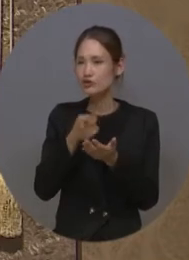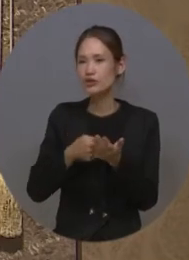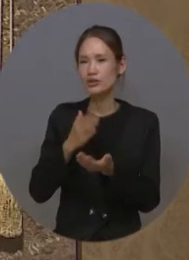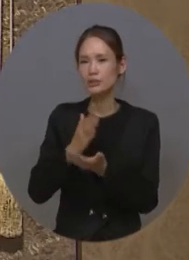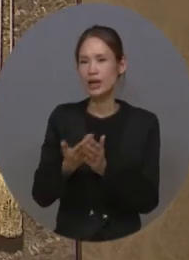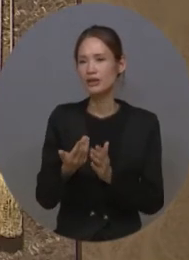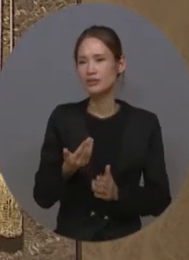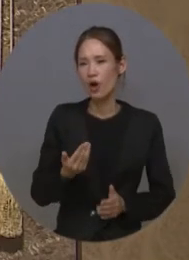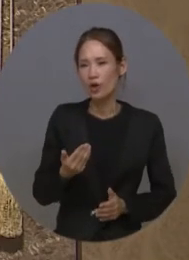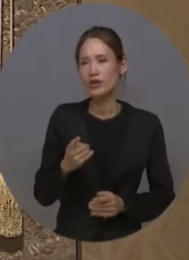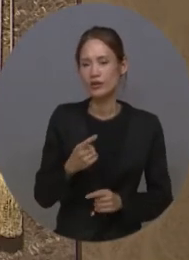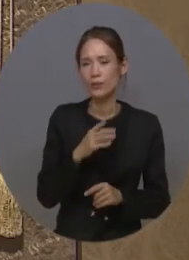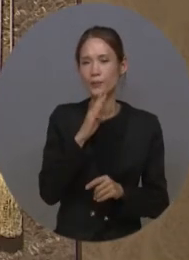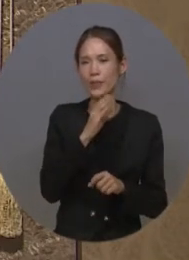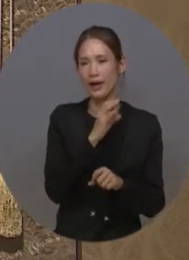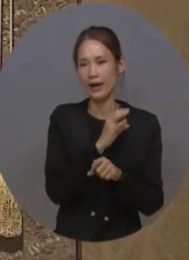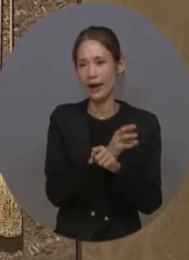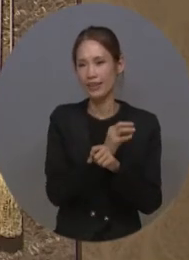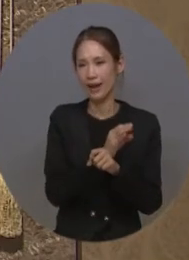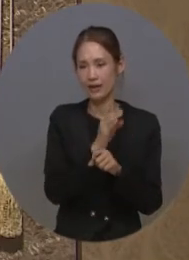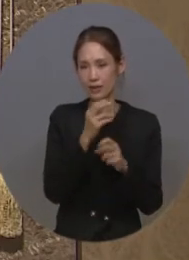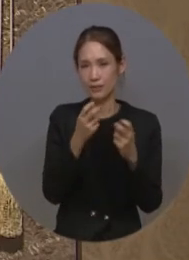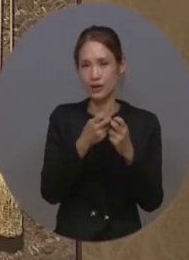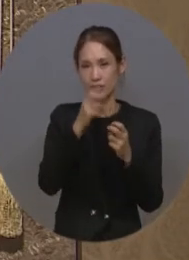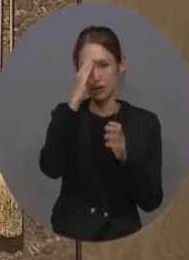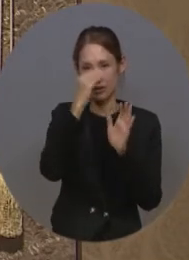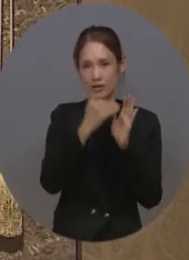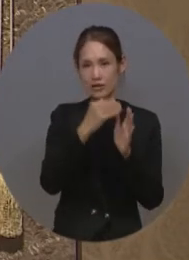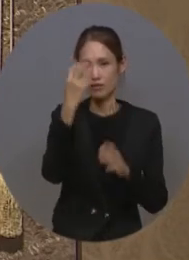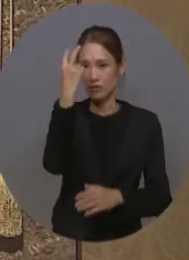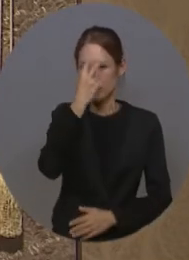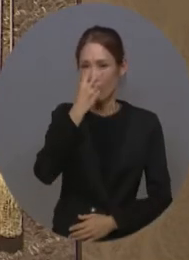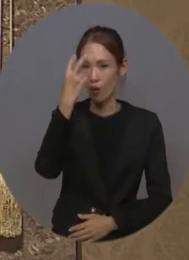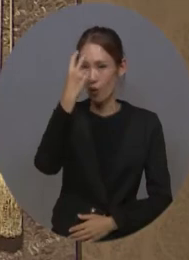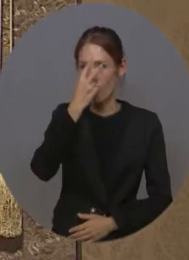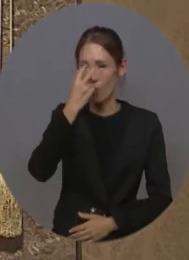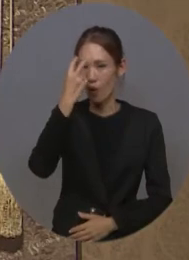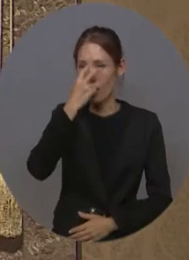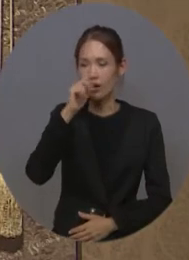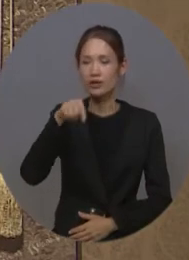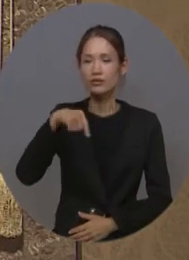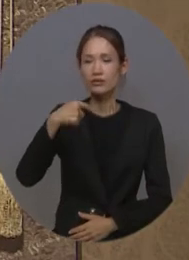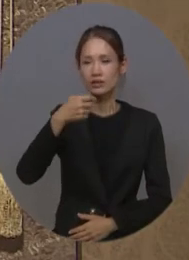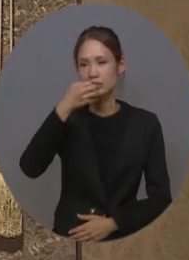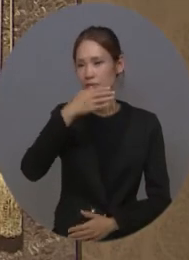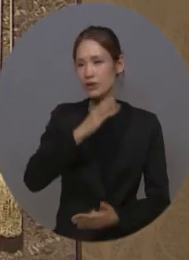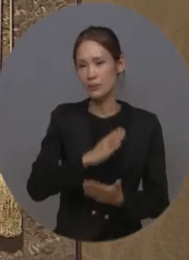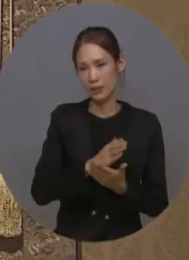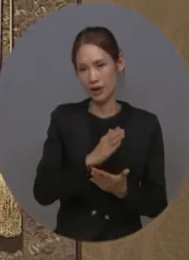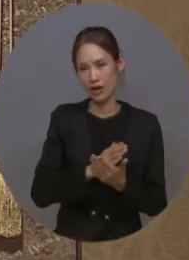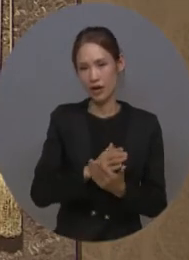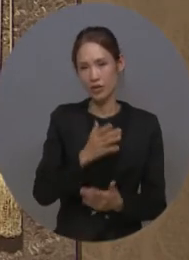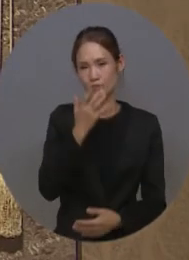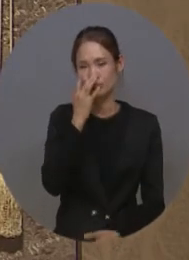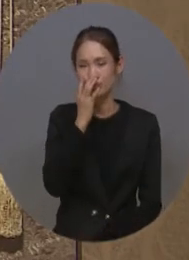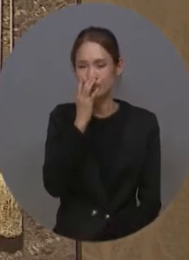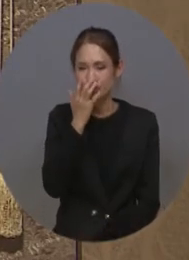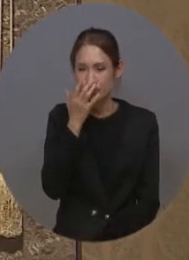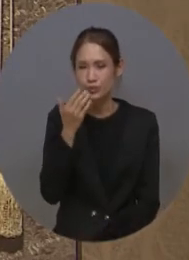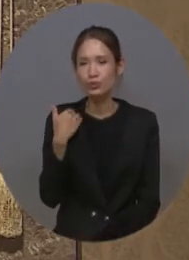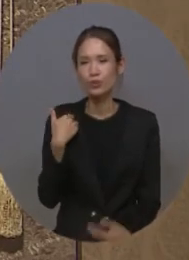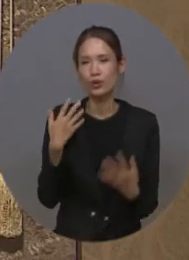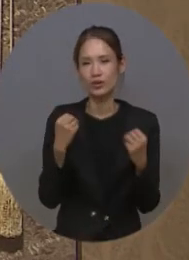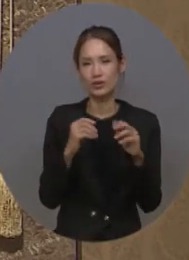네. 정말 간단한 방법으로 예방을 해서 관리하면 네. 그렇게 힘들지 않아도 되는데 그걸 몰라서 그런